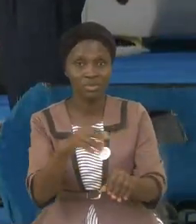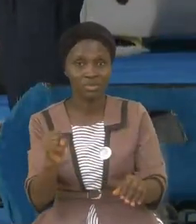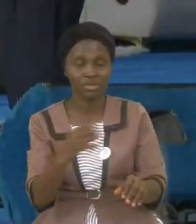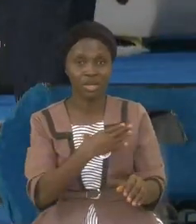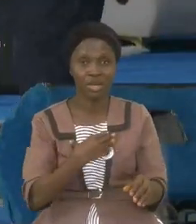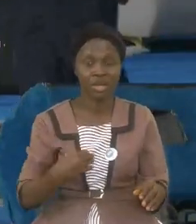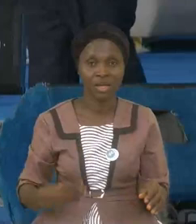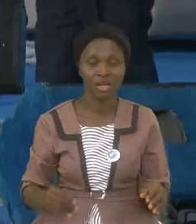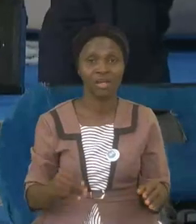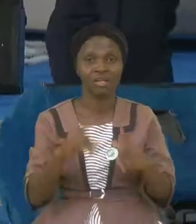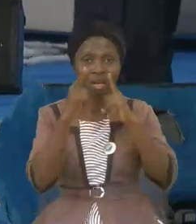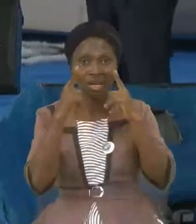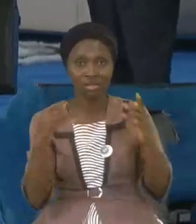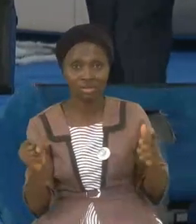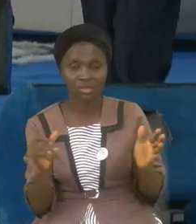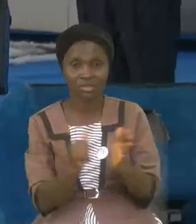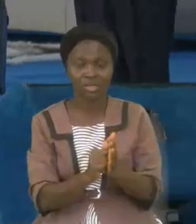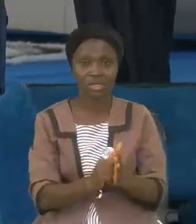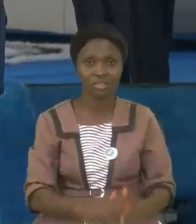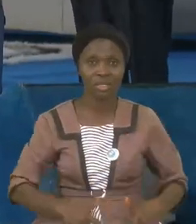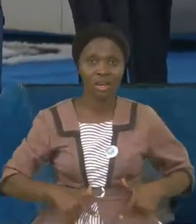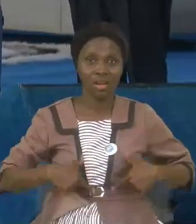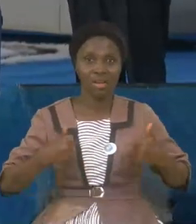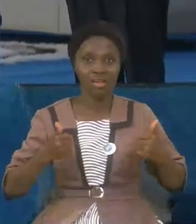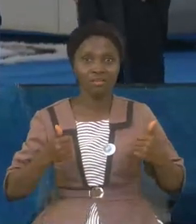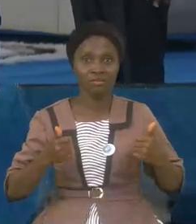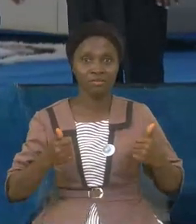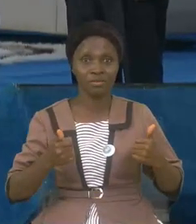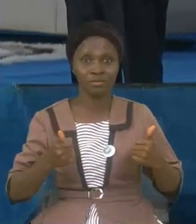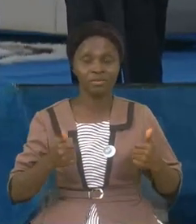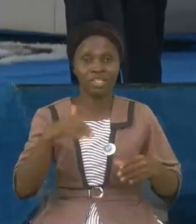Nebuchadnezzar, roi à tous les peuples, aux nations,